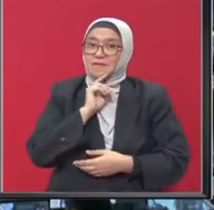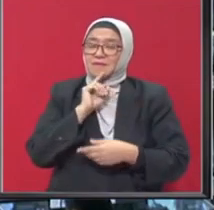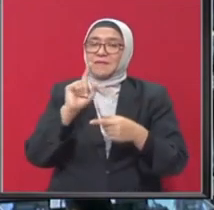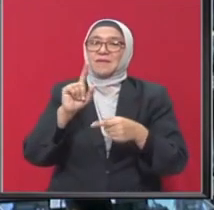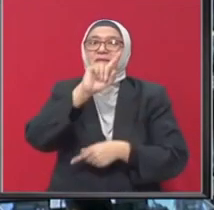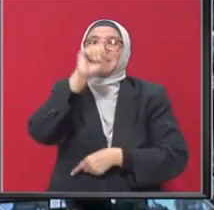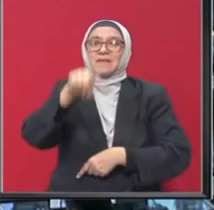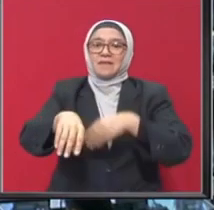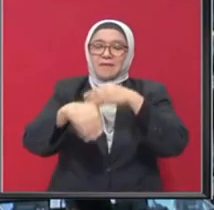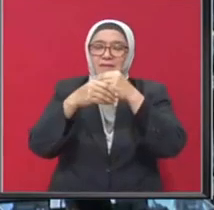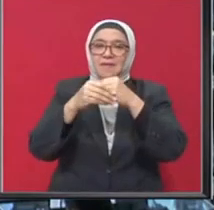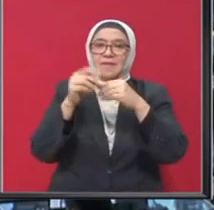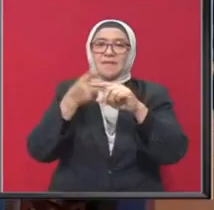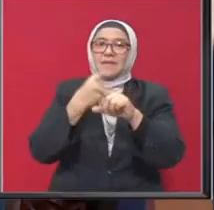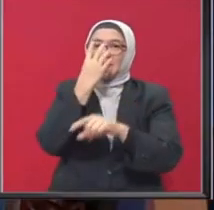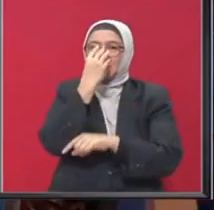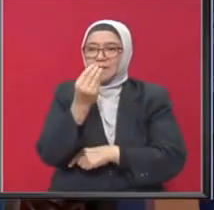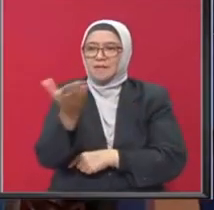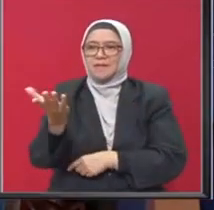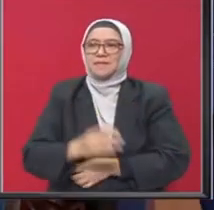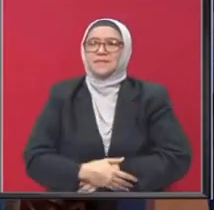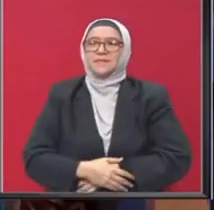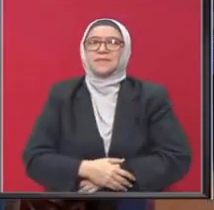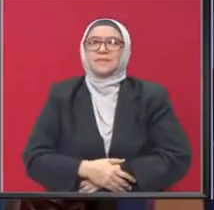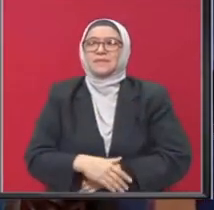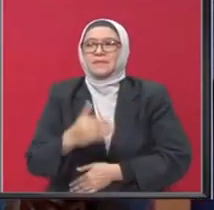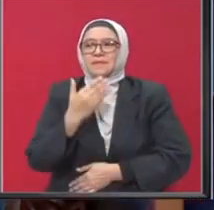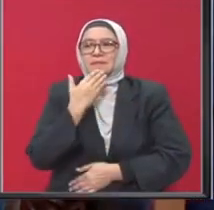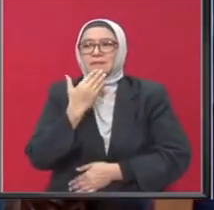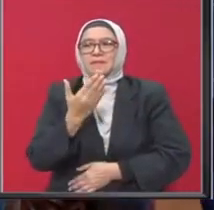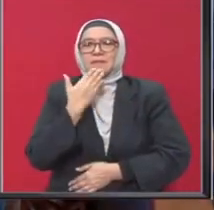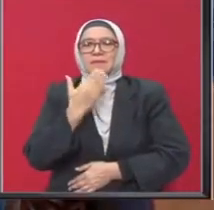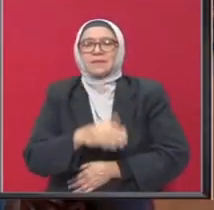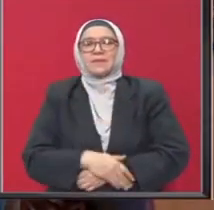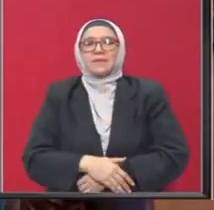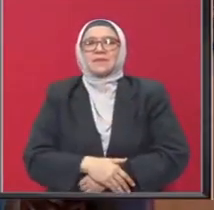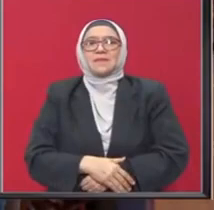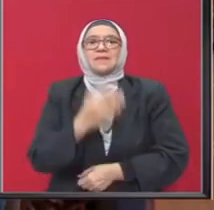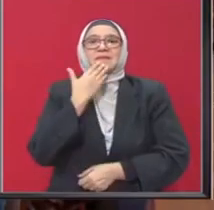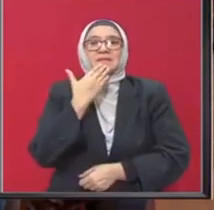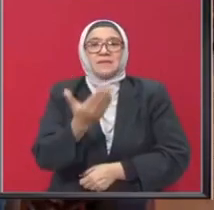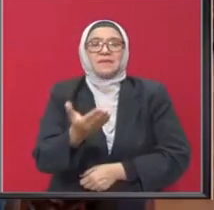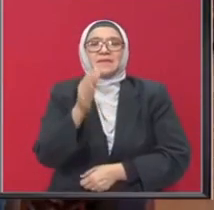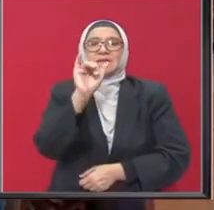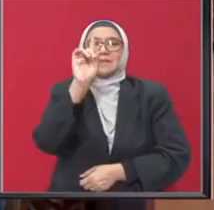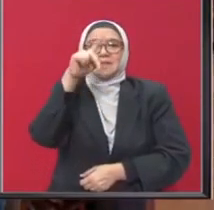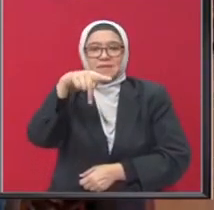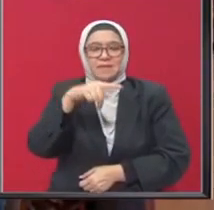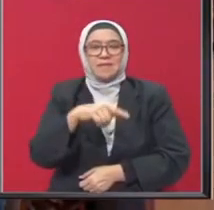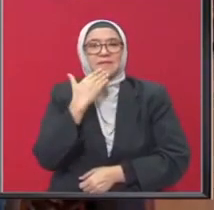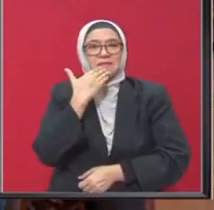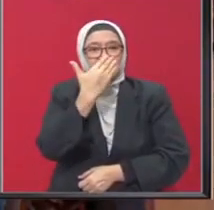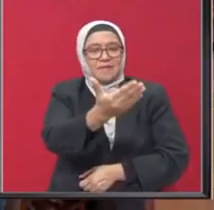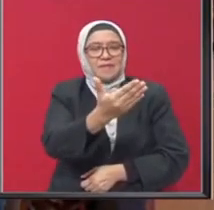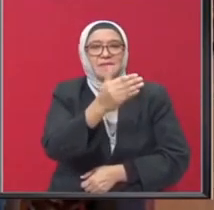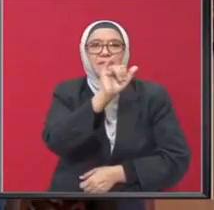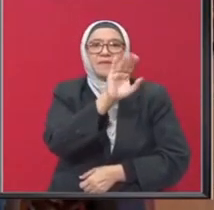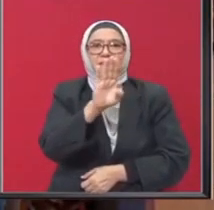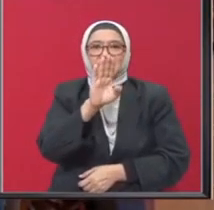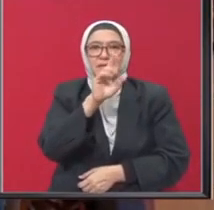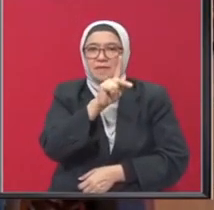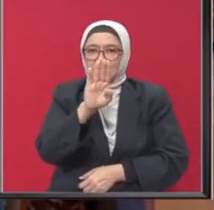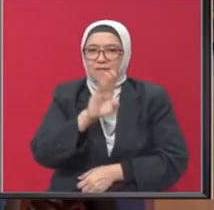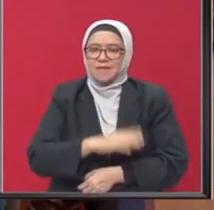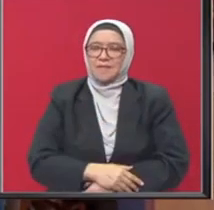pertama Sherman bekasi.go.id Makasih ya Mohammad Kotabaru terlebih